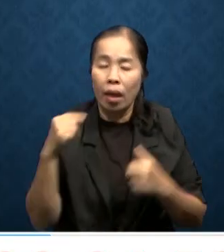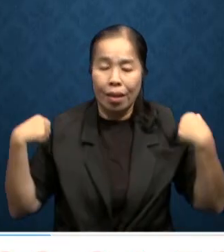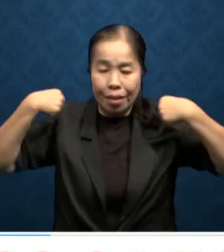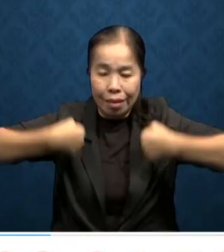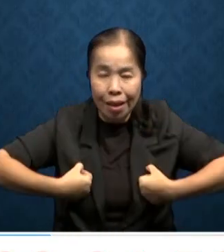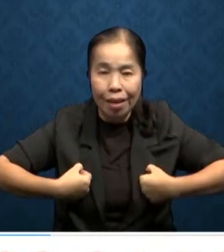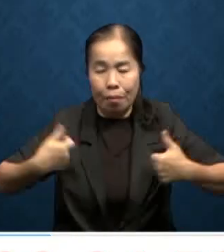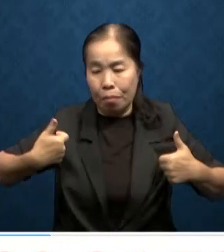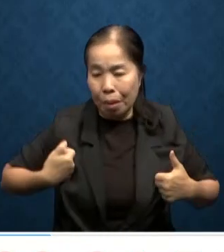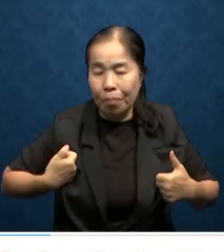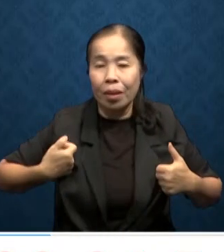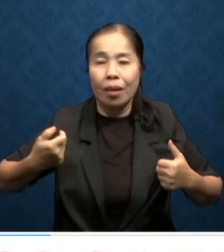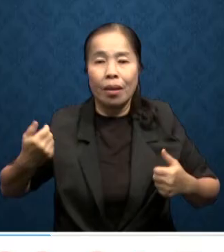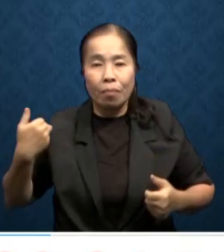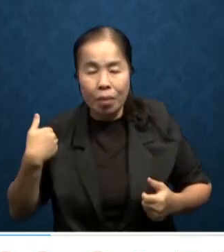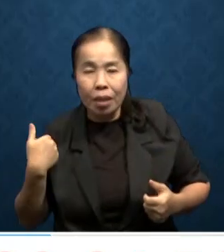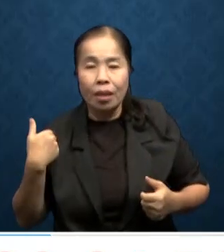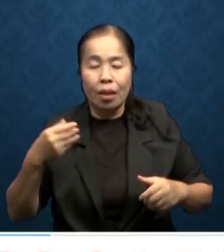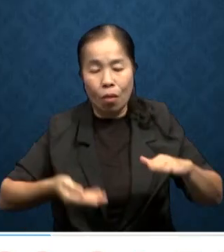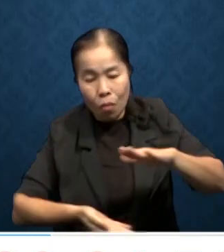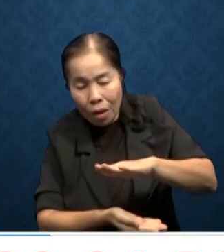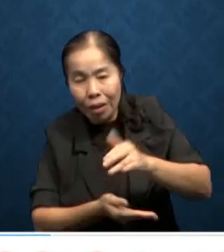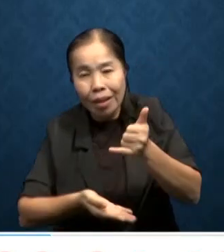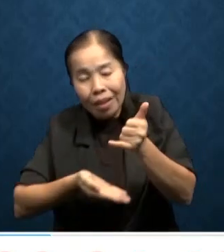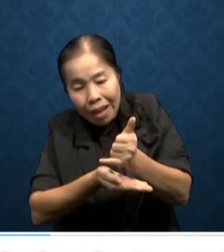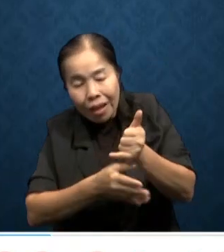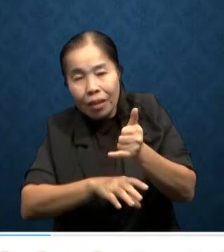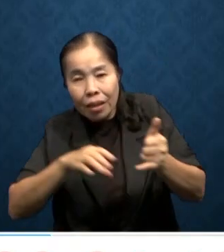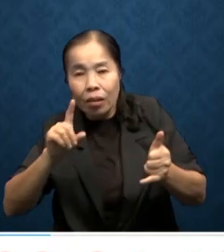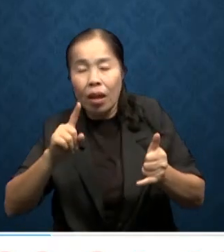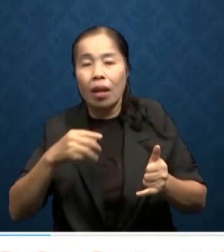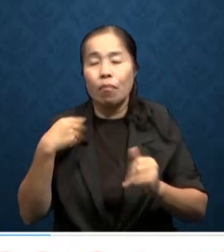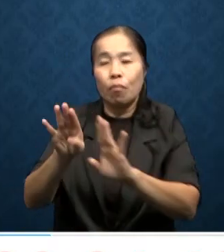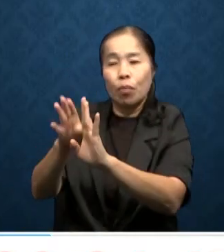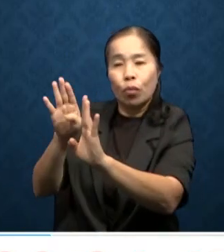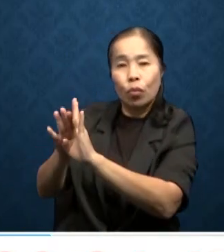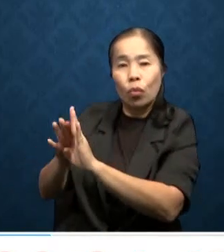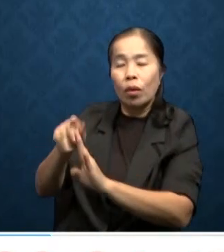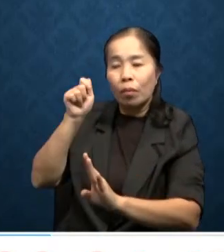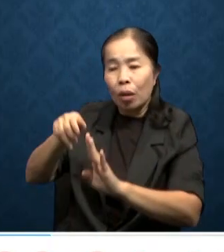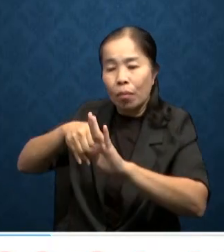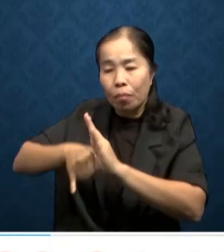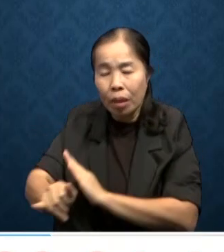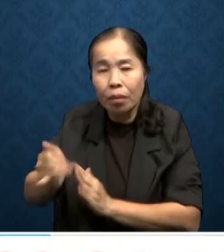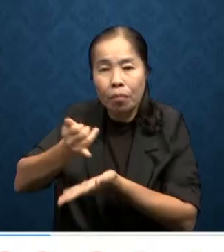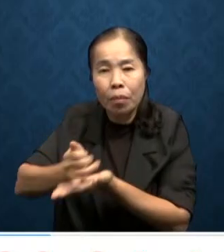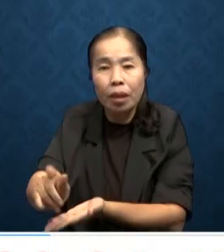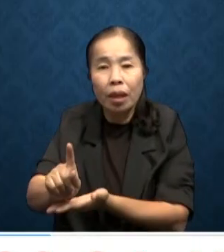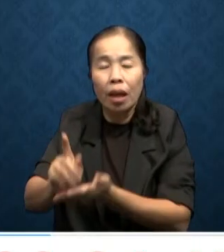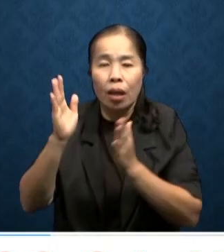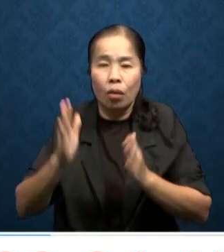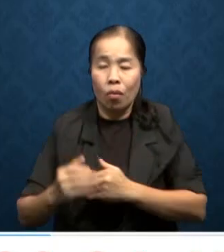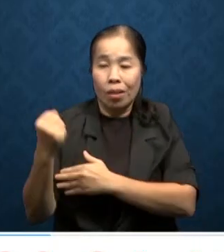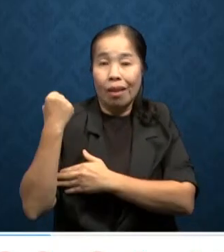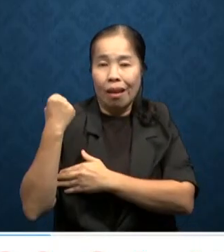บ้างมีเครื่องมีชูชีพอยู่ที่ไหนนะฮะแล้วถ้าเกิดประตูฉุกเฉินเปิดอย่างไรเ่อผู้ที่แข็งแรงจะอยู่ที่